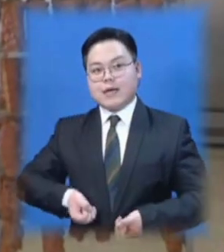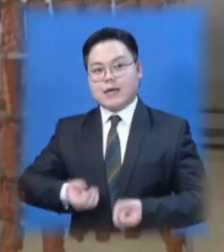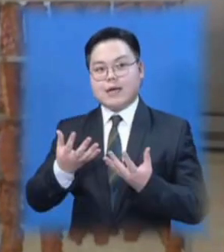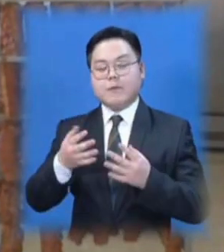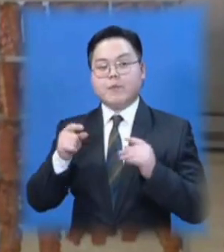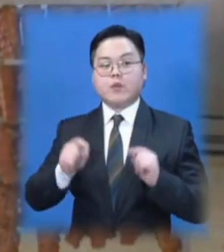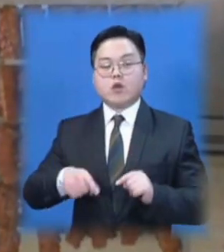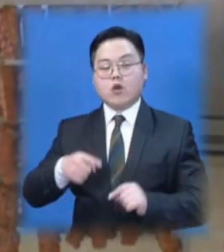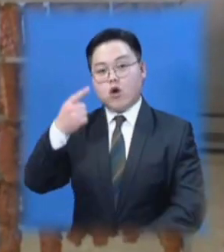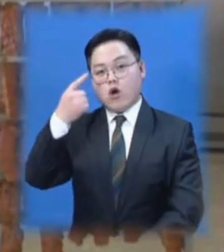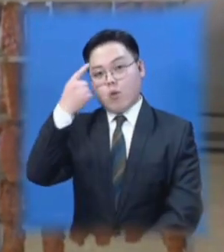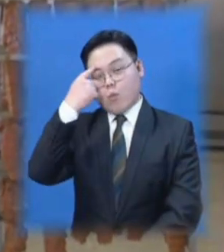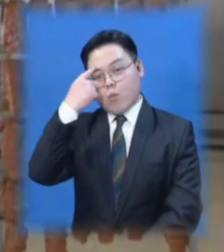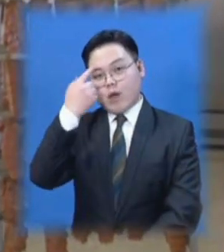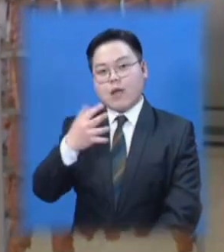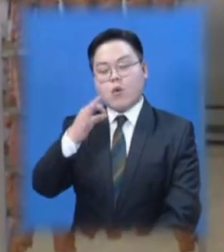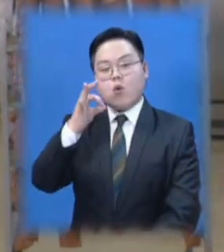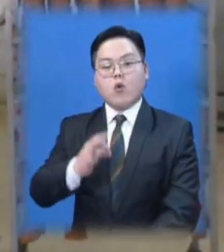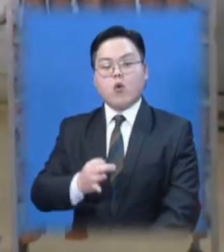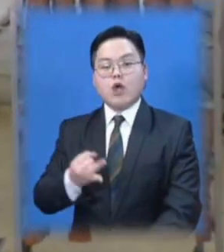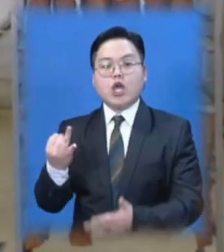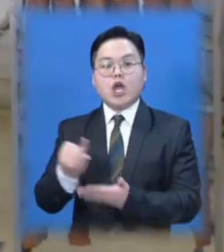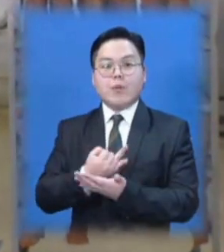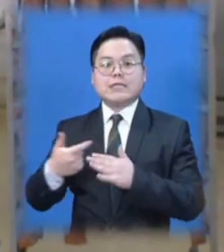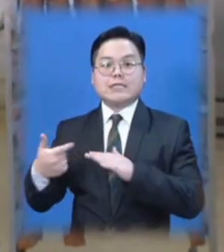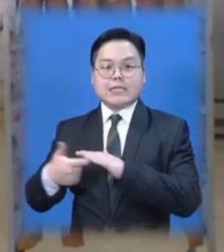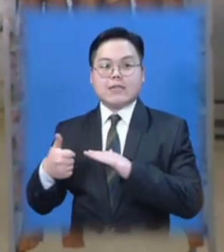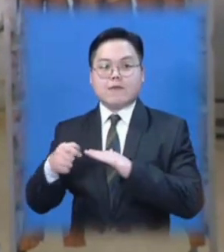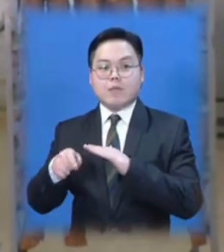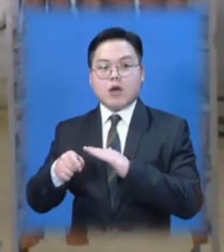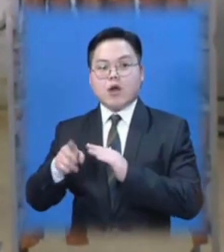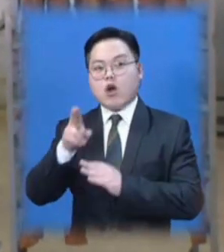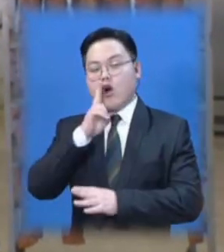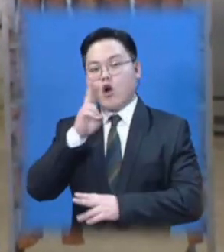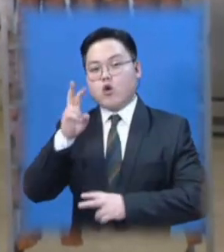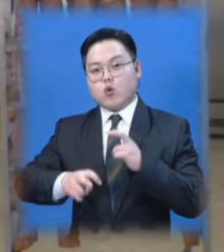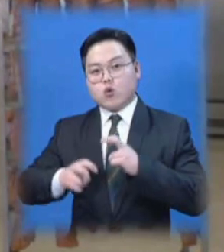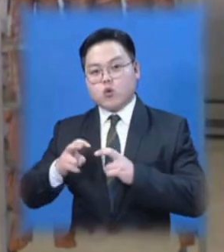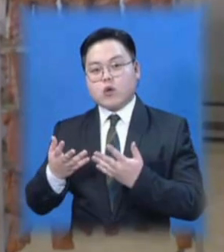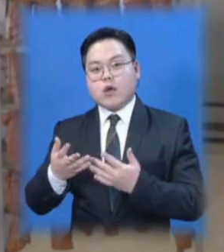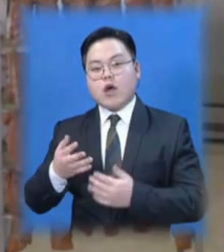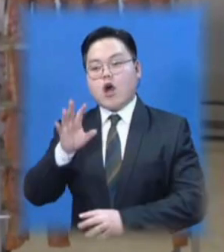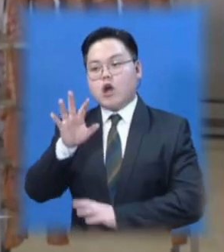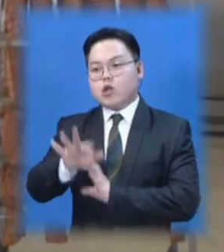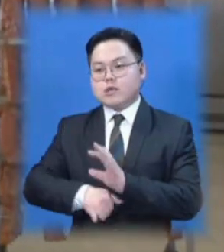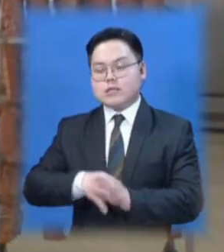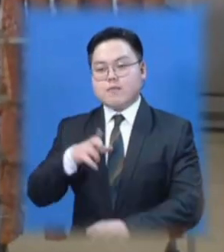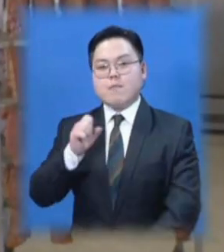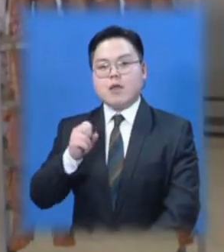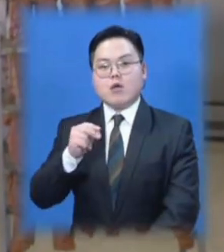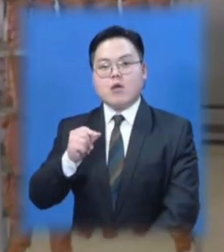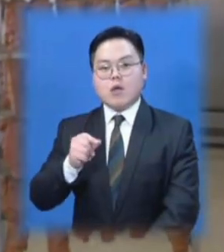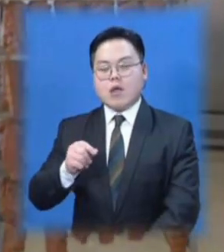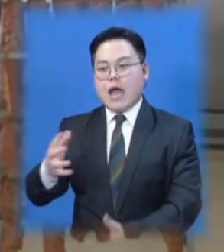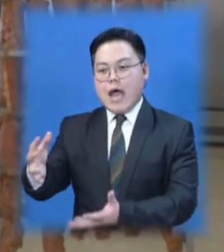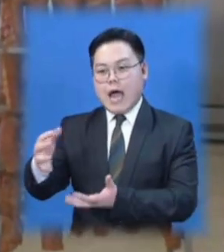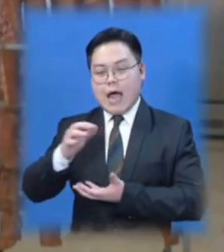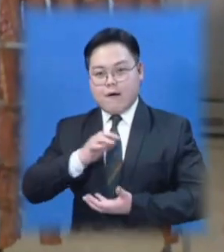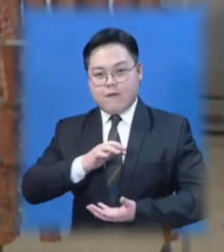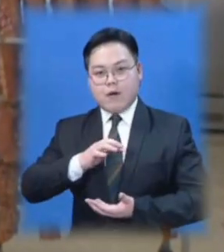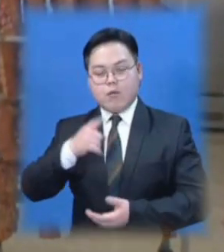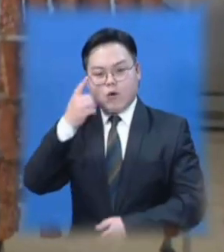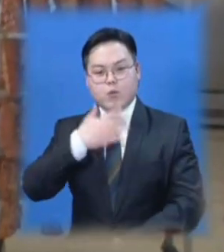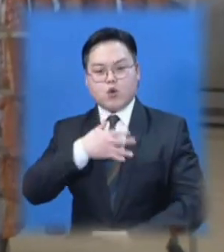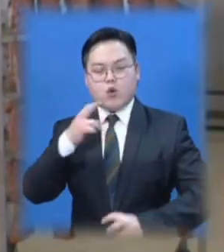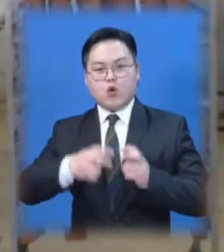Өнөөдөр Монгол 5% импортын төвтэй. 5% импортын татвар бол үндэсний үйлдвэр бол гадны бэлэн бүтээгдэхүүн бэлэн бүтээгдэхүүн хөгж чаддгүй. Тийм учраас